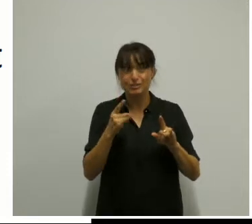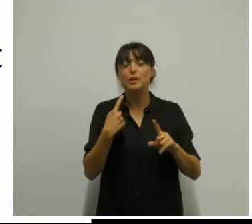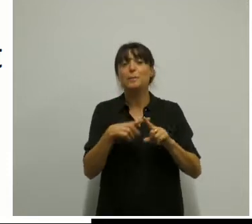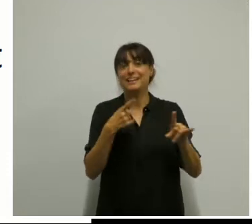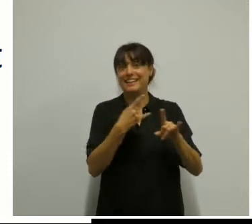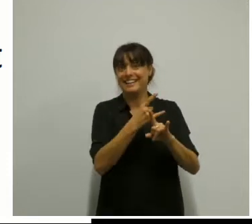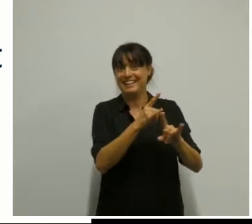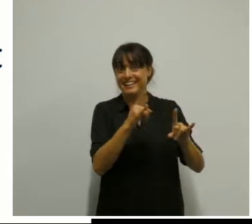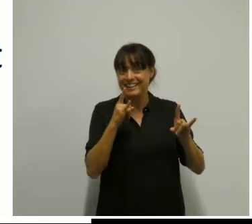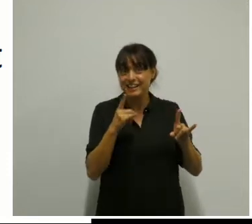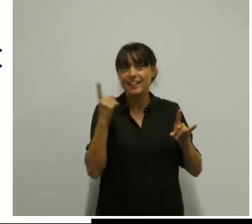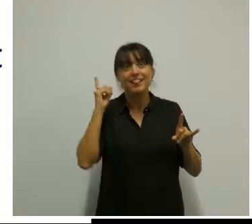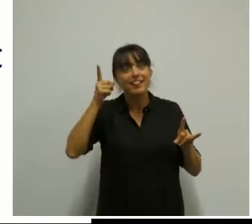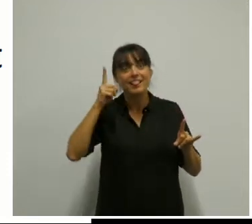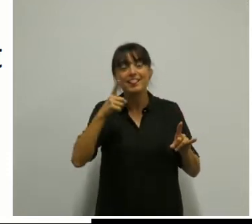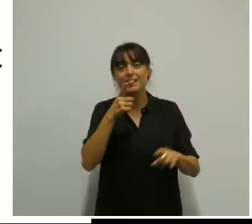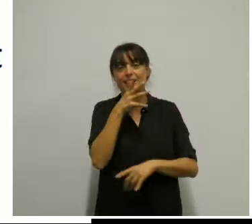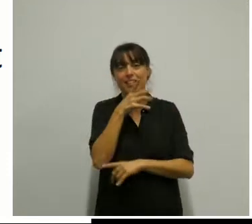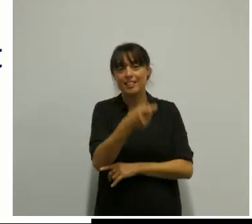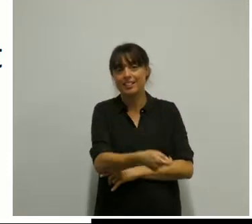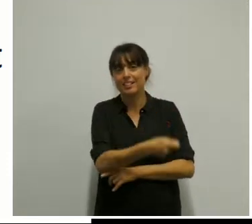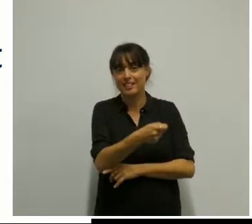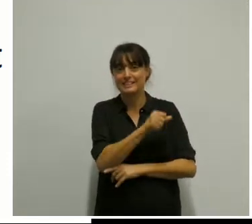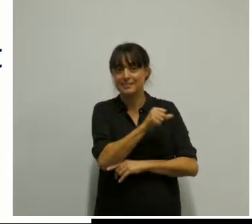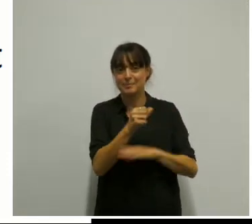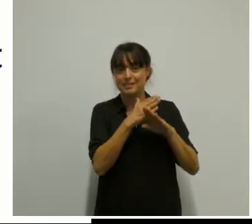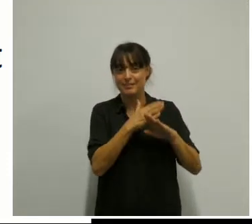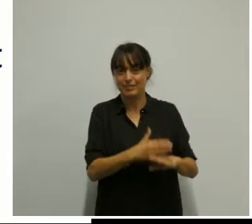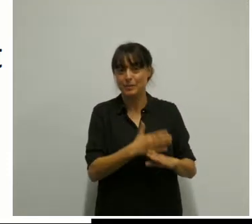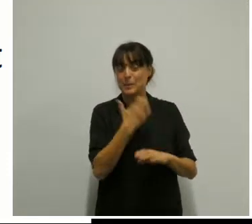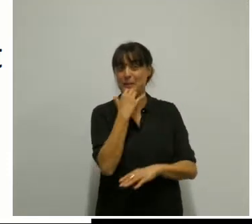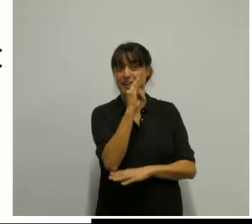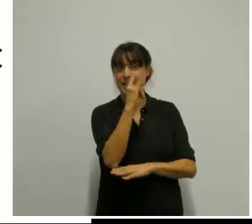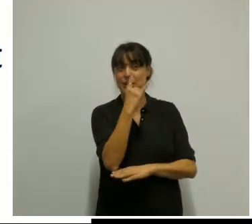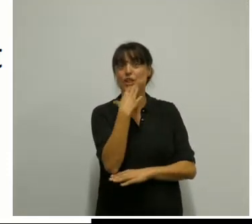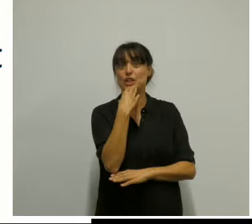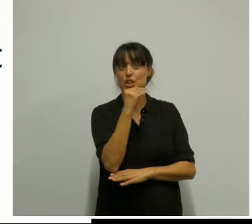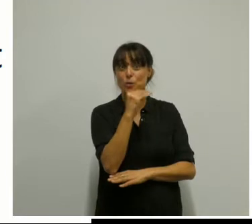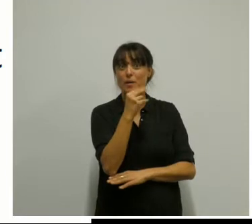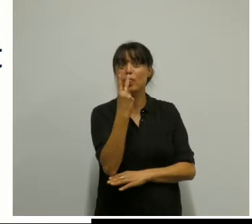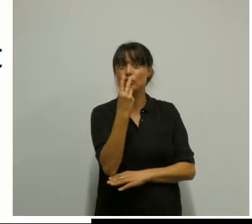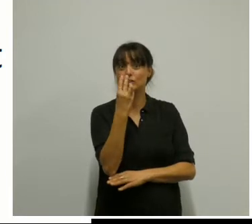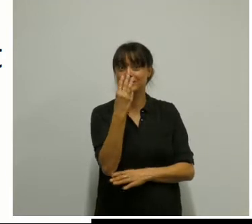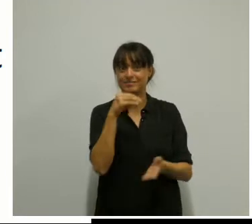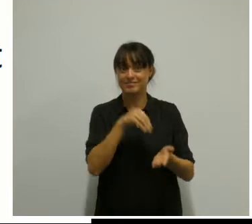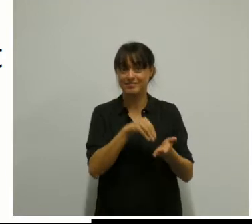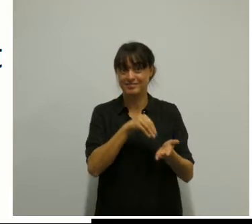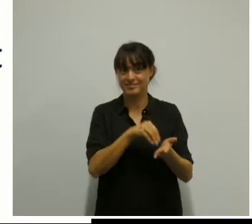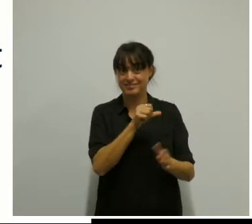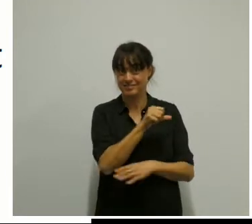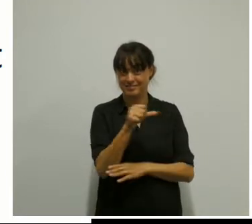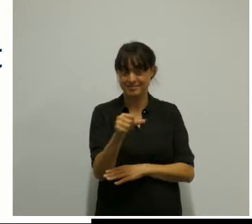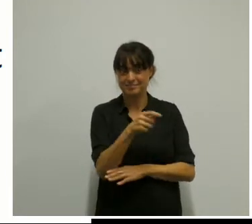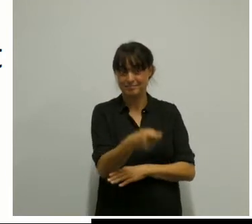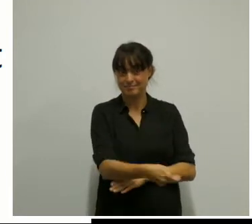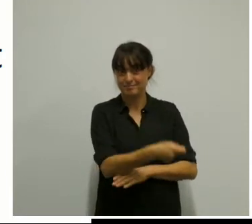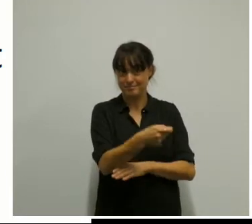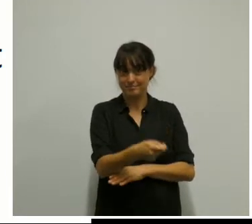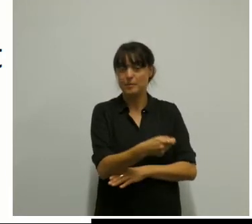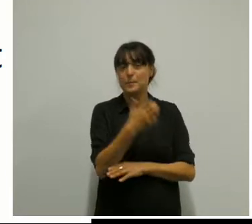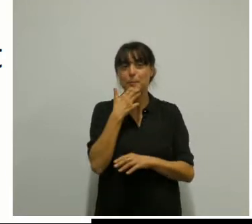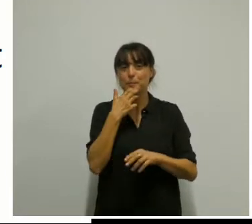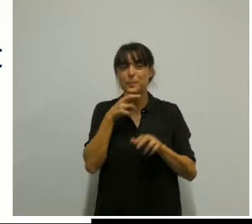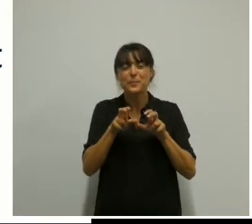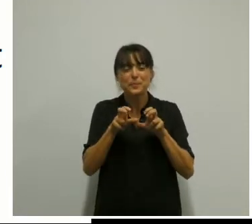plantes, ha d'haver-hi un rec setmanal. Si són arbres joves, 2-3 vegades a la setmana. Ha d'haver-hi, si hi ha una plaga, tot